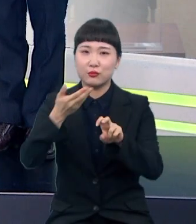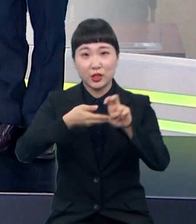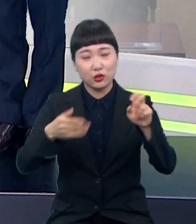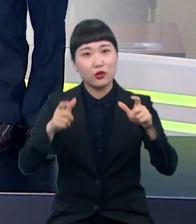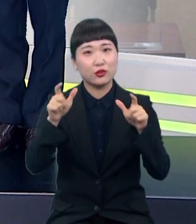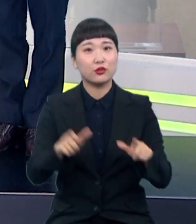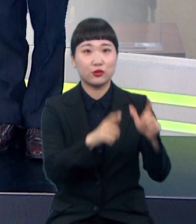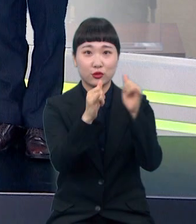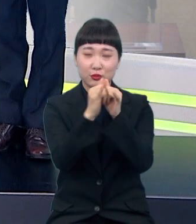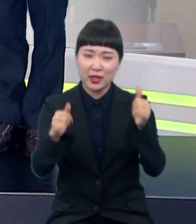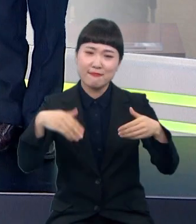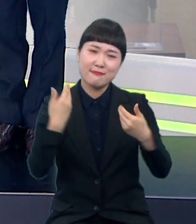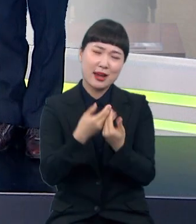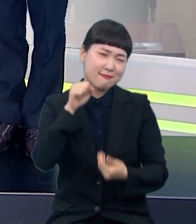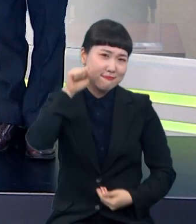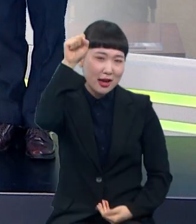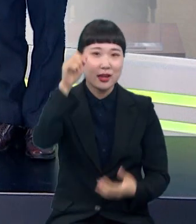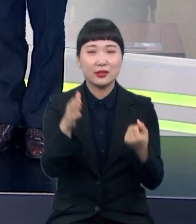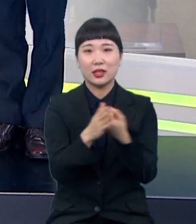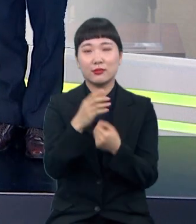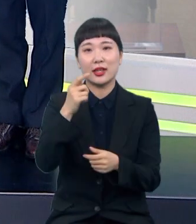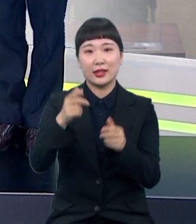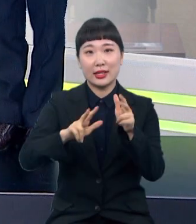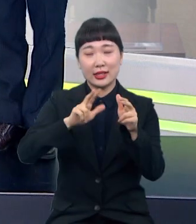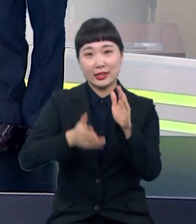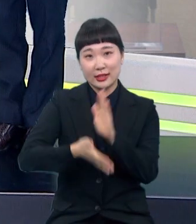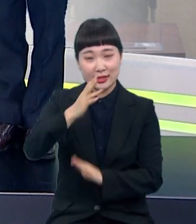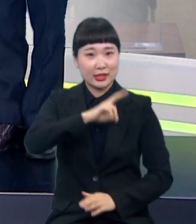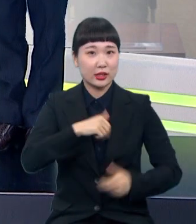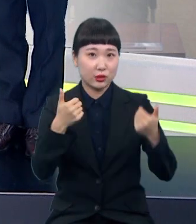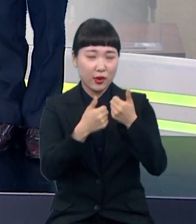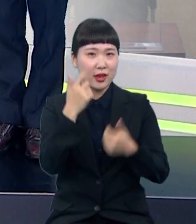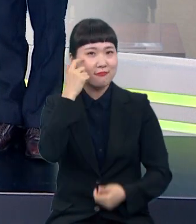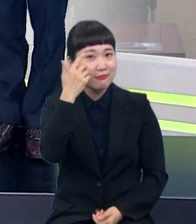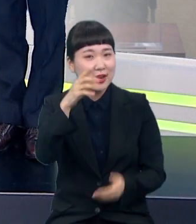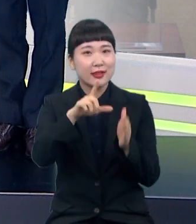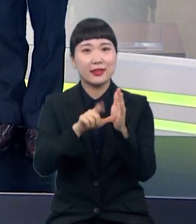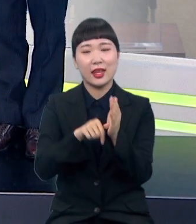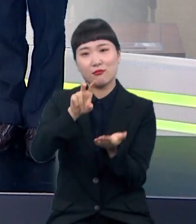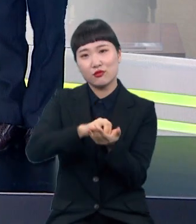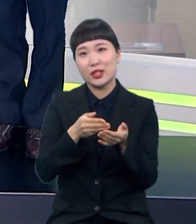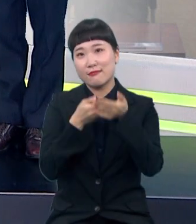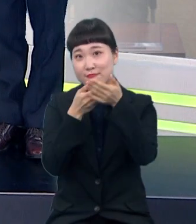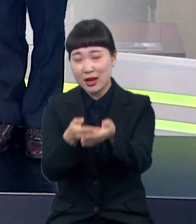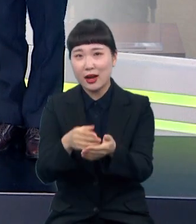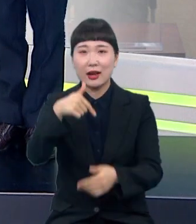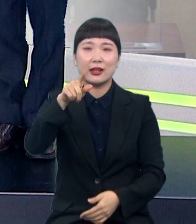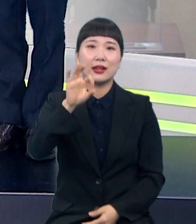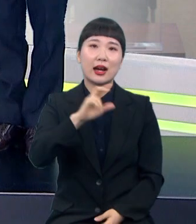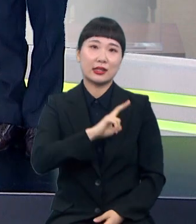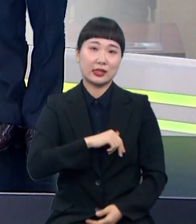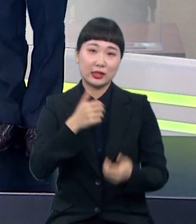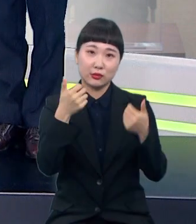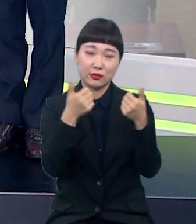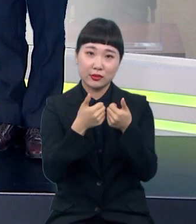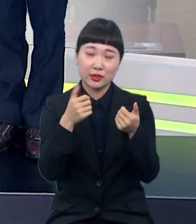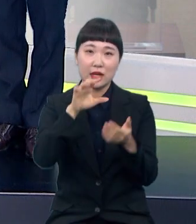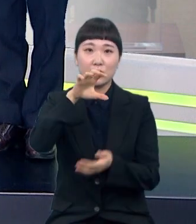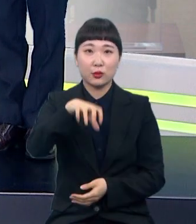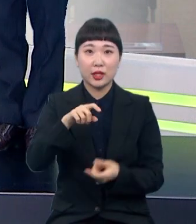반발이 거세죠. 시의회 시정질문에서 이 문제가 도마 위에 올랐습니다. 강원모 시의원은 현재 가동 중인